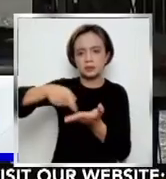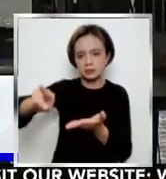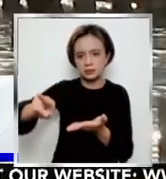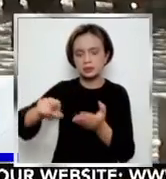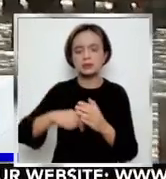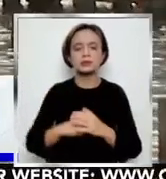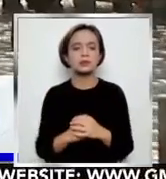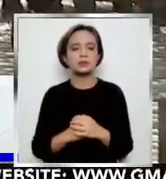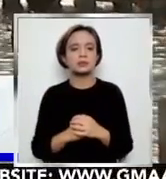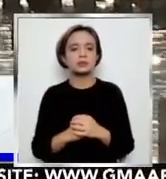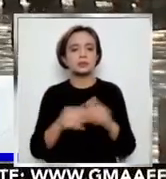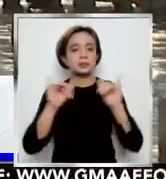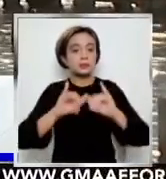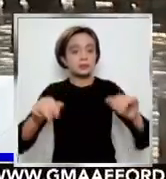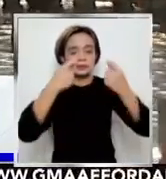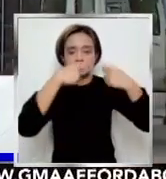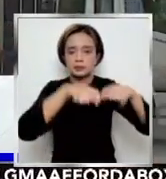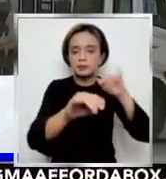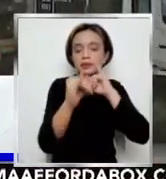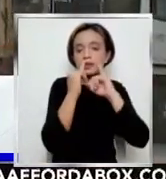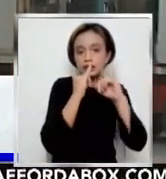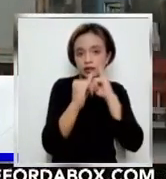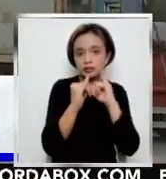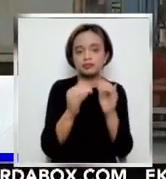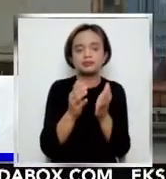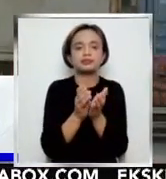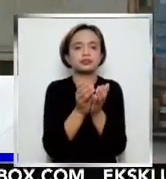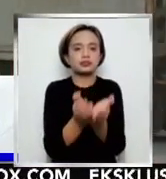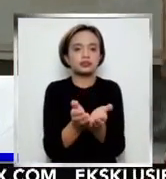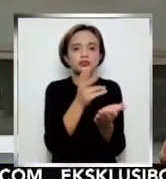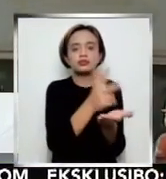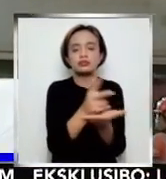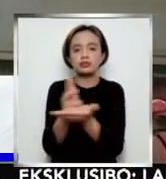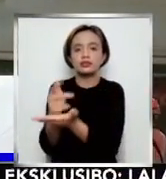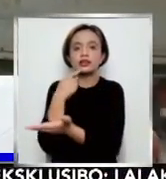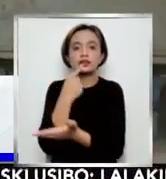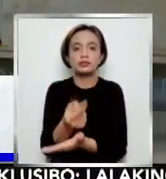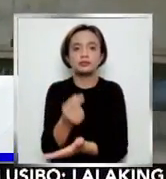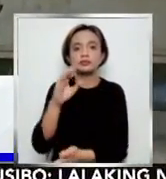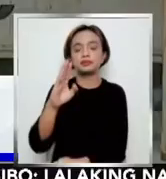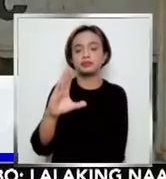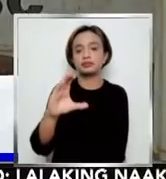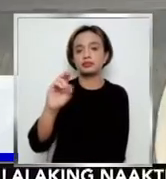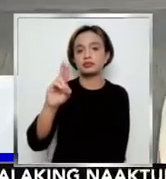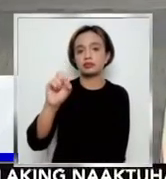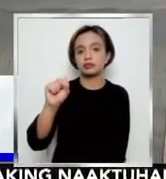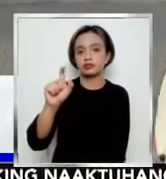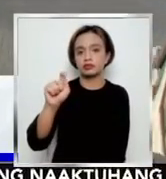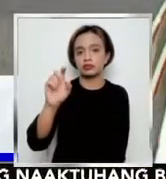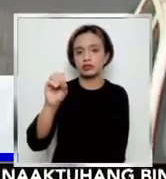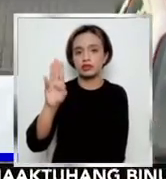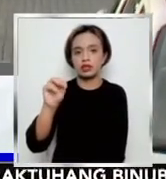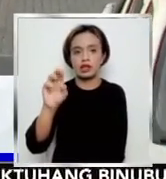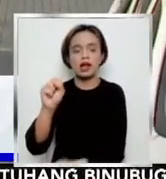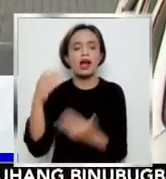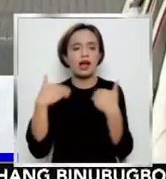pa namin ang panig ng pamunuan ng mga pier. Ayon naman sa Bureau of Customs, may mga ginagawa namang paraan para mapabilis ang paglabas ng mga balikbayan box sa